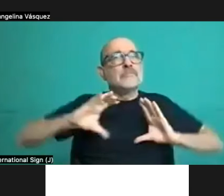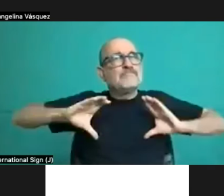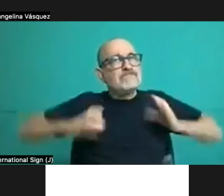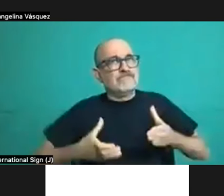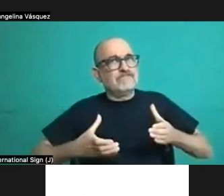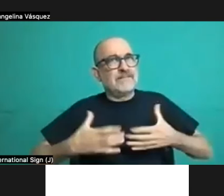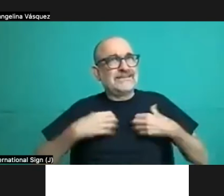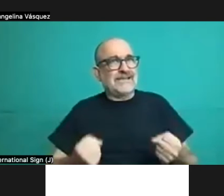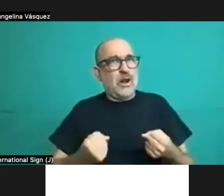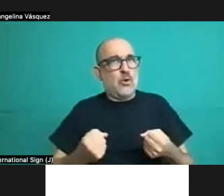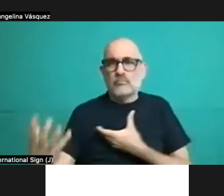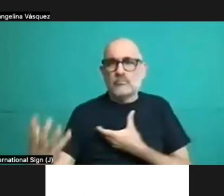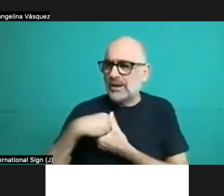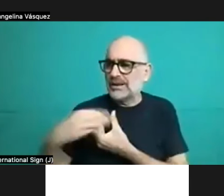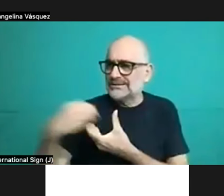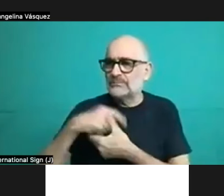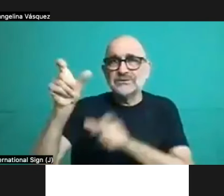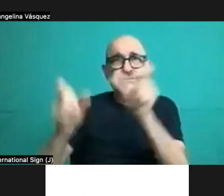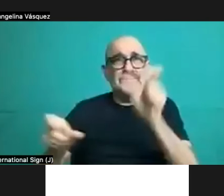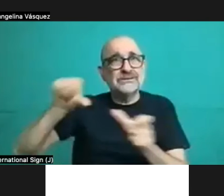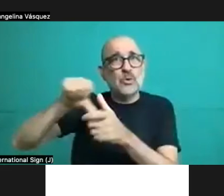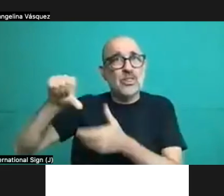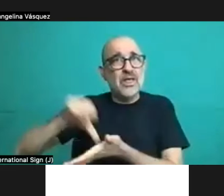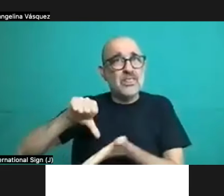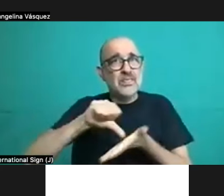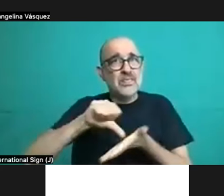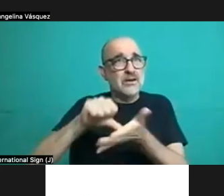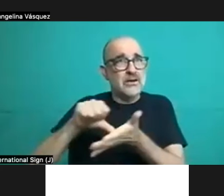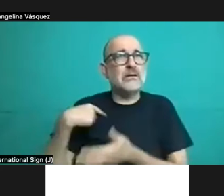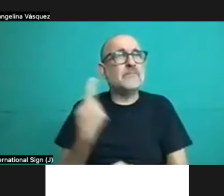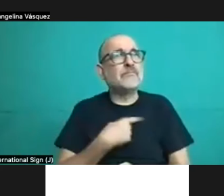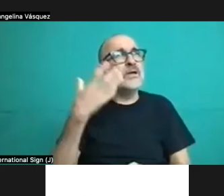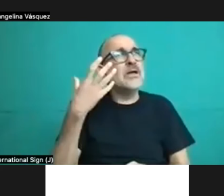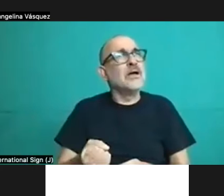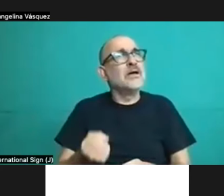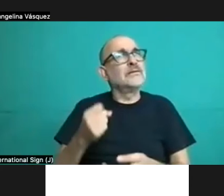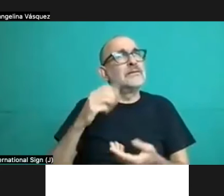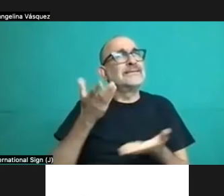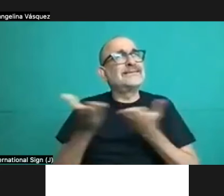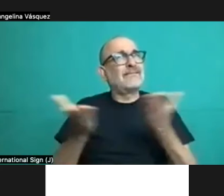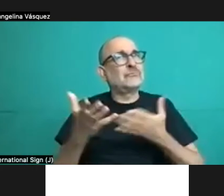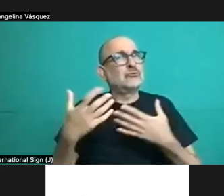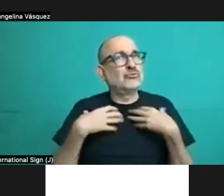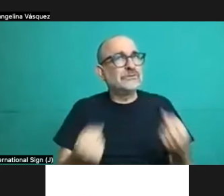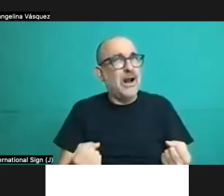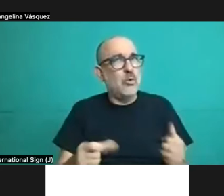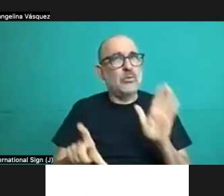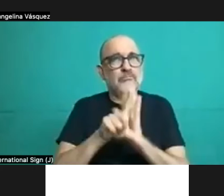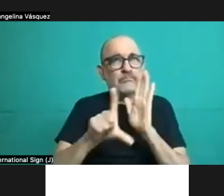concerne les acquisitions publiques aussi cherche à promouvoir de plus en plus la participation sociale.